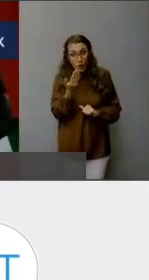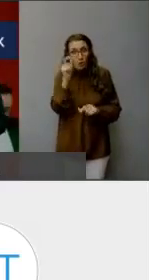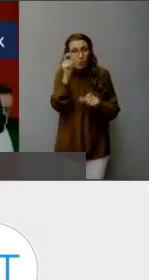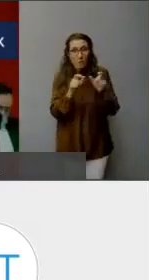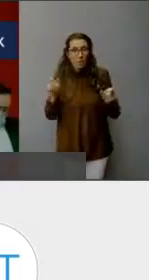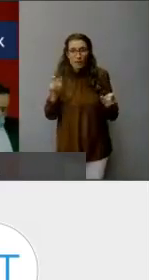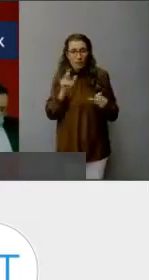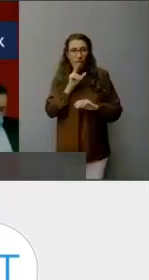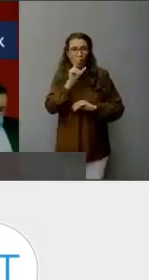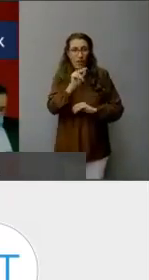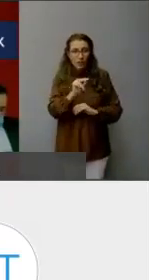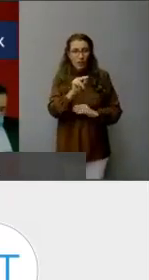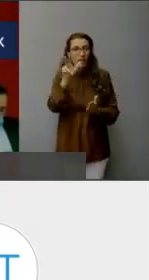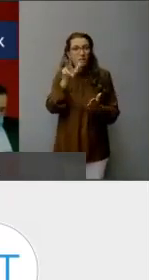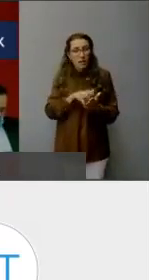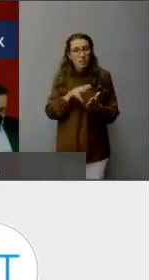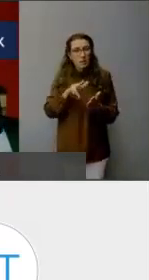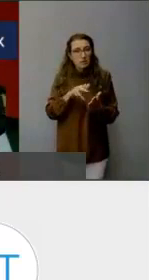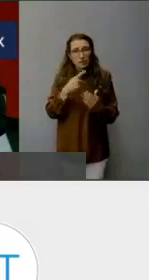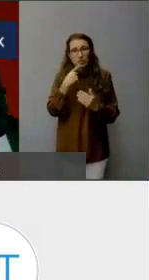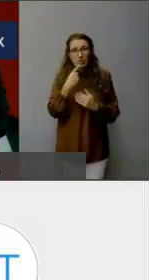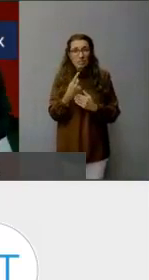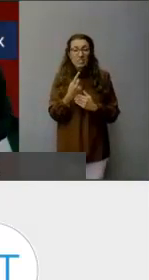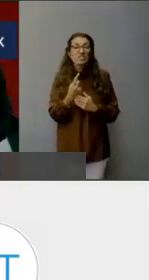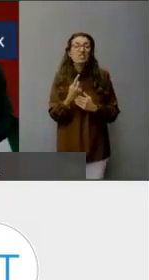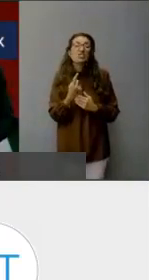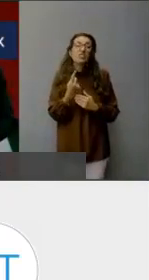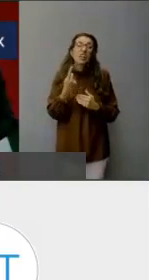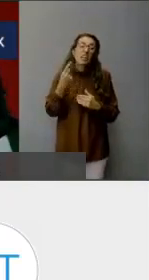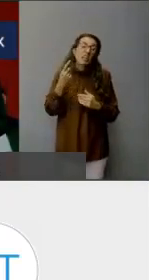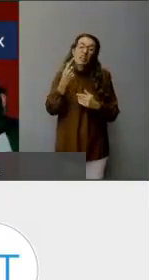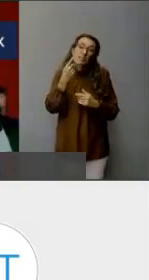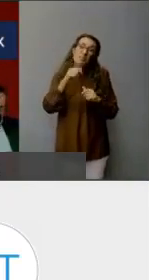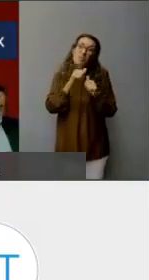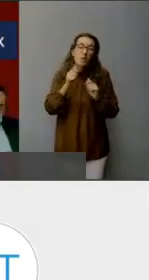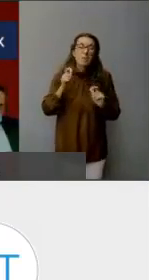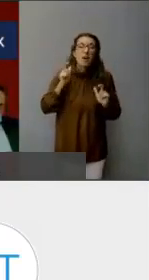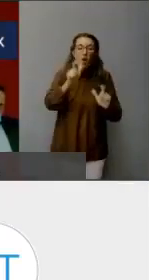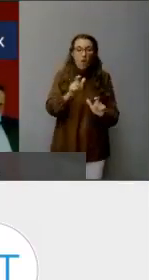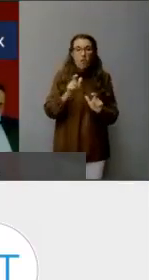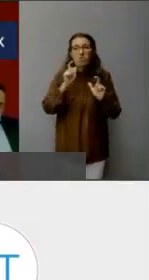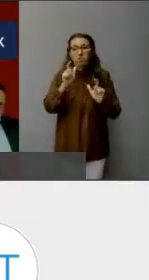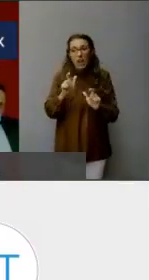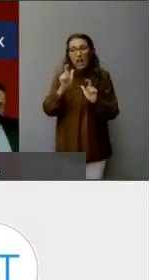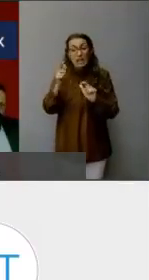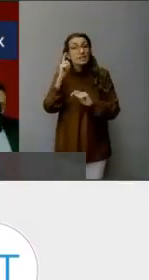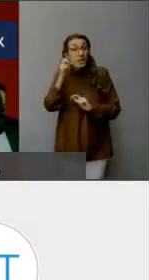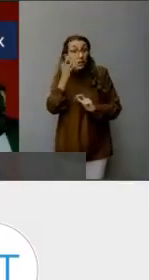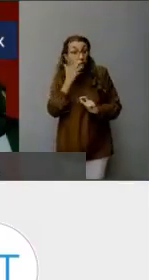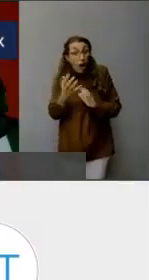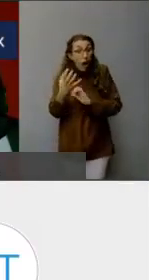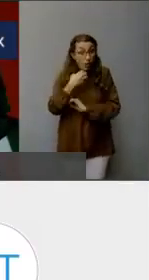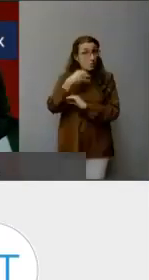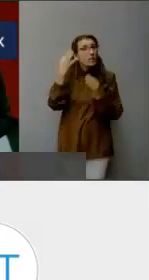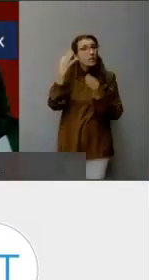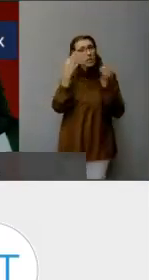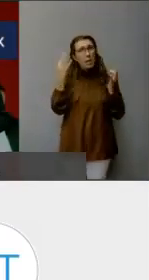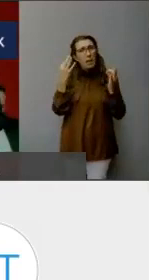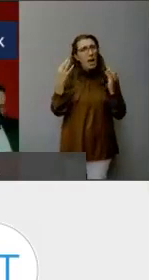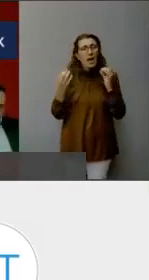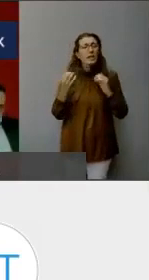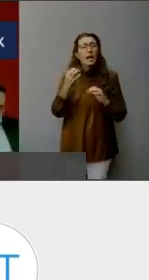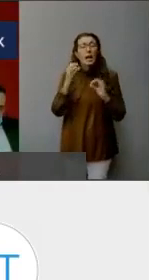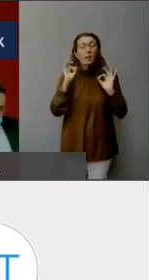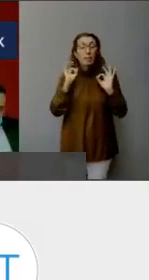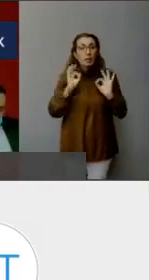utilizzando la macchina del fango perché quando si vuole accusare si fa un esposto in procura e si va in procura a fare un esposto ognuno si